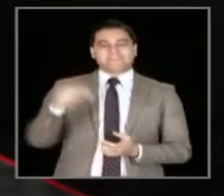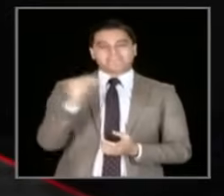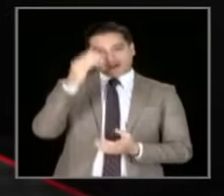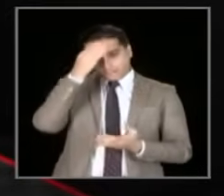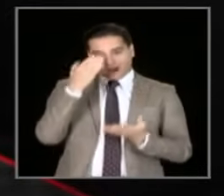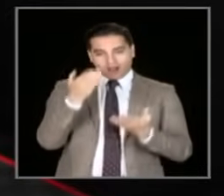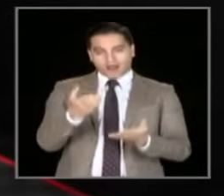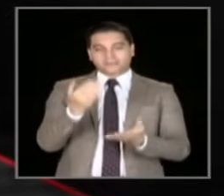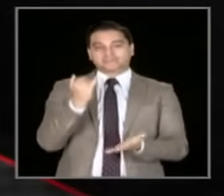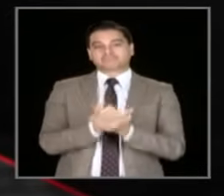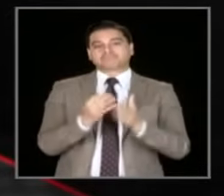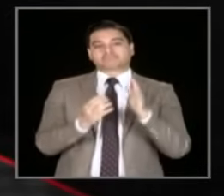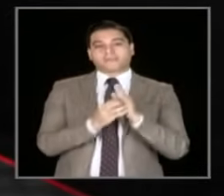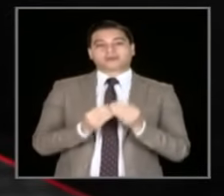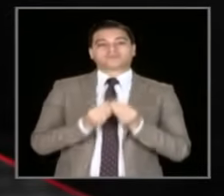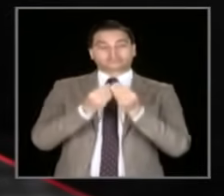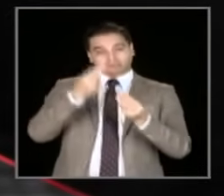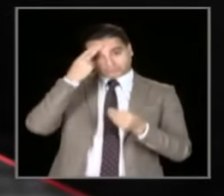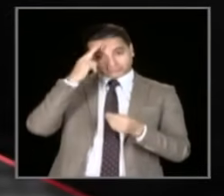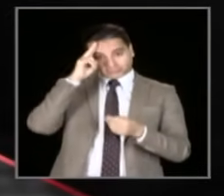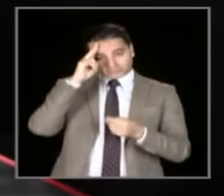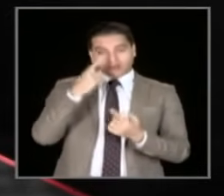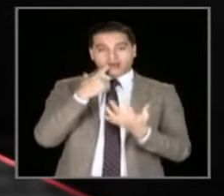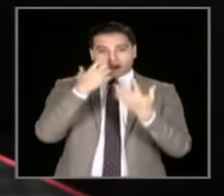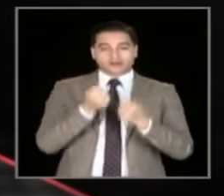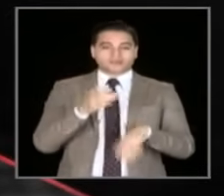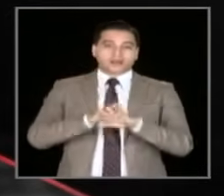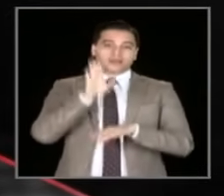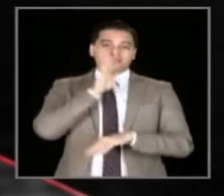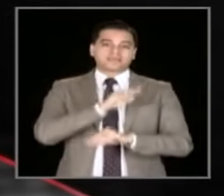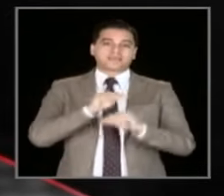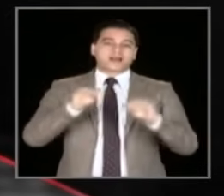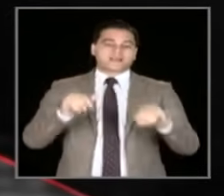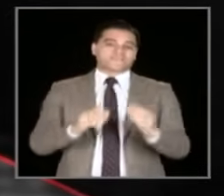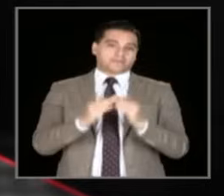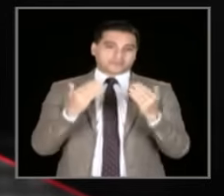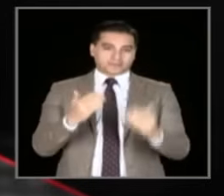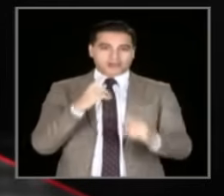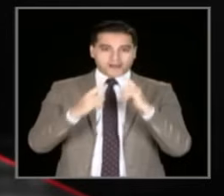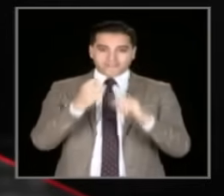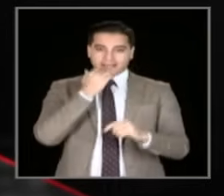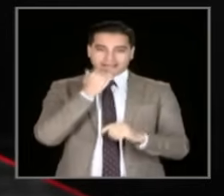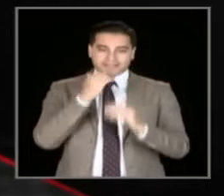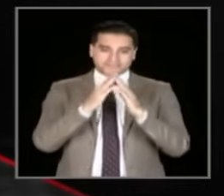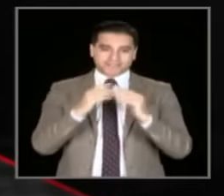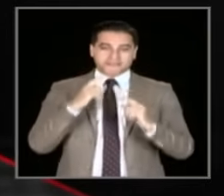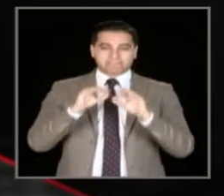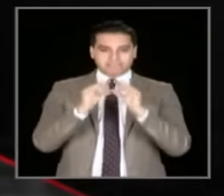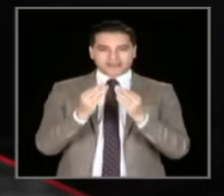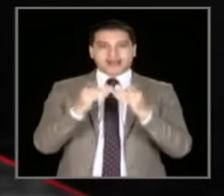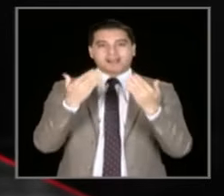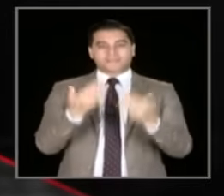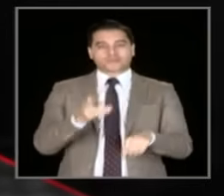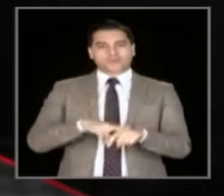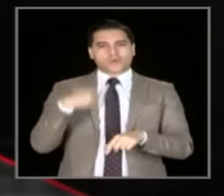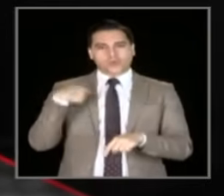برنامج العباقره جامعات يقدم اليكم برعايه من يهتم بالتعليم في مصر، البنك الاهلي المصري،